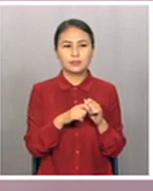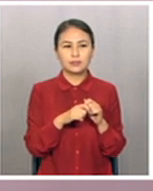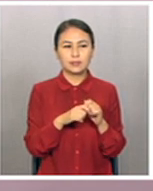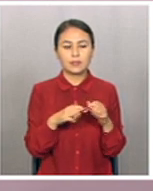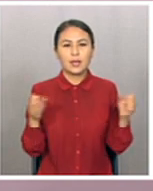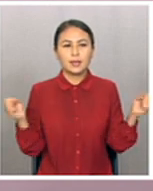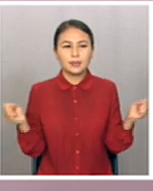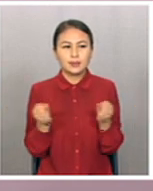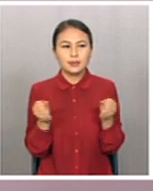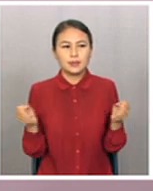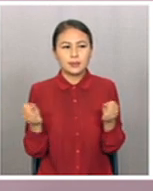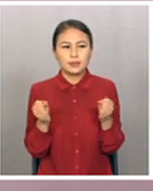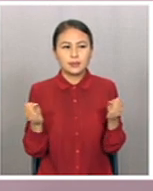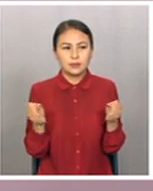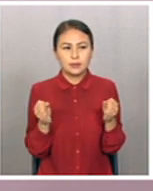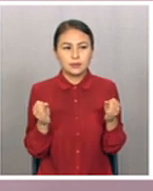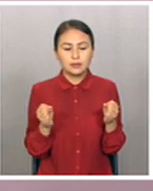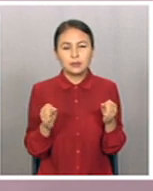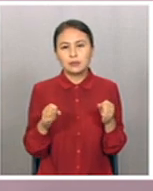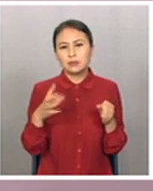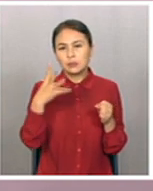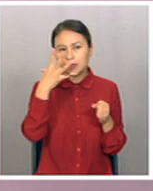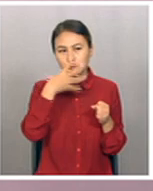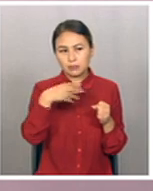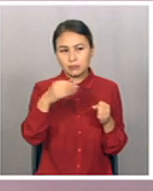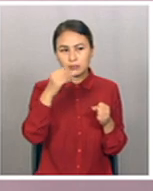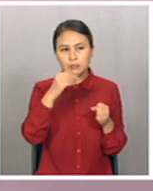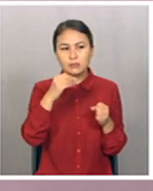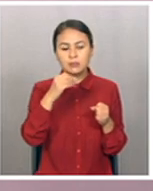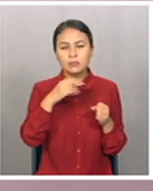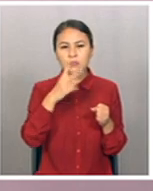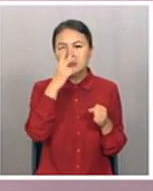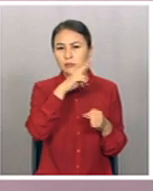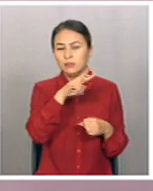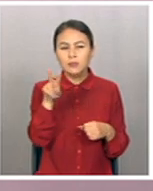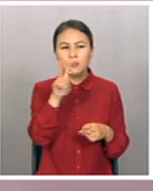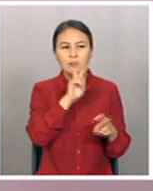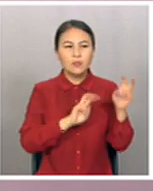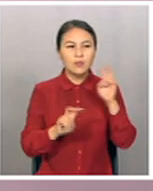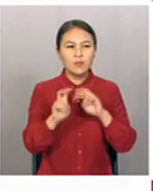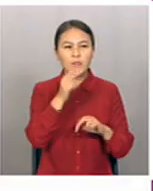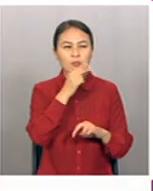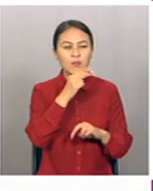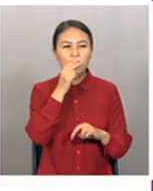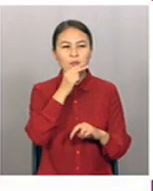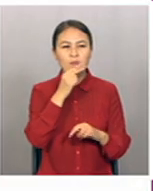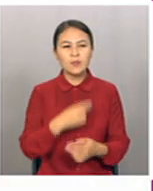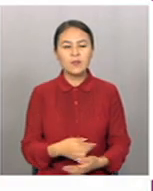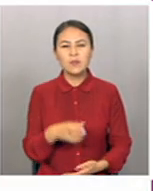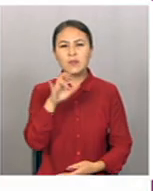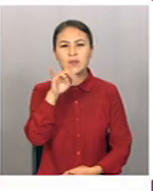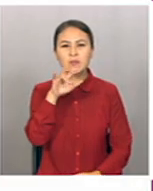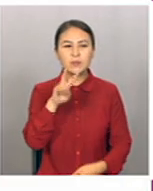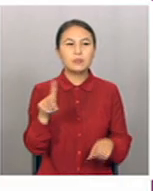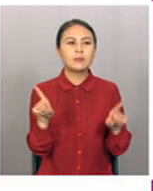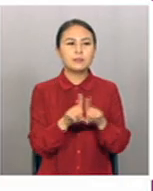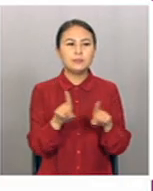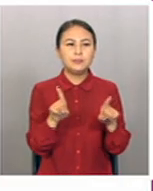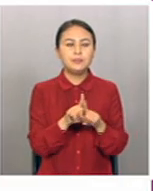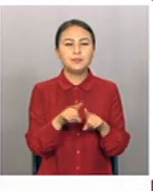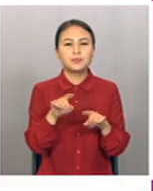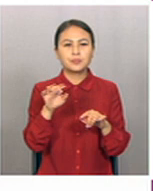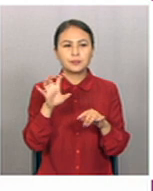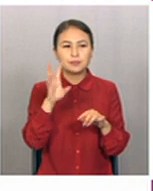Қыста түлкі жан жағына қарап азық іздеп жүр. Бұлан да қар